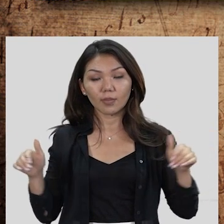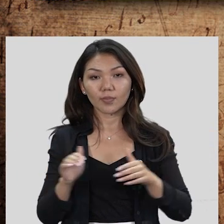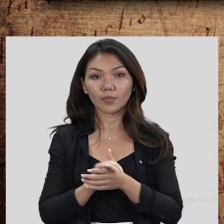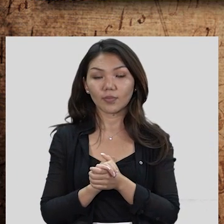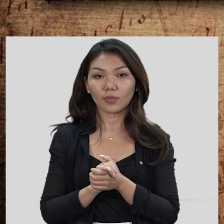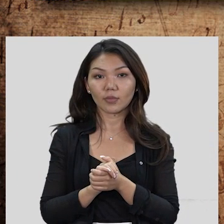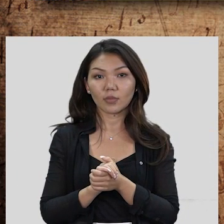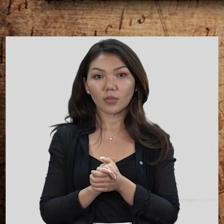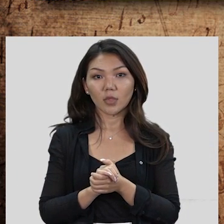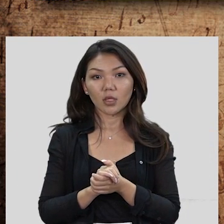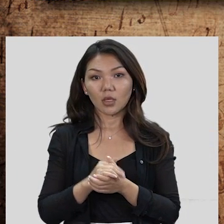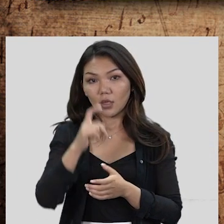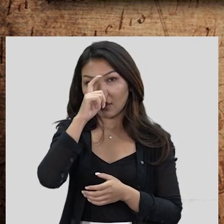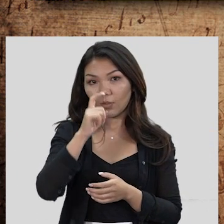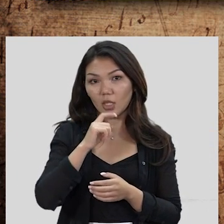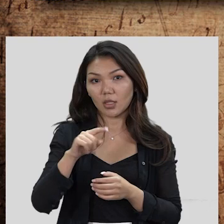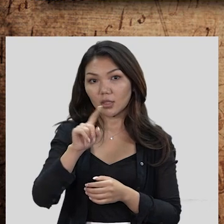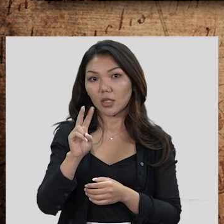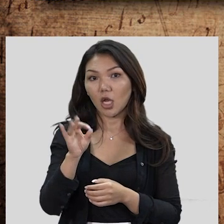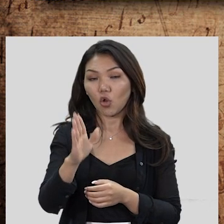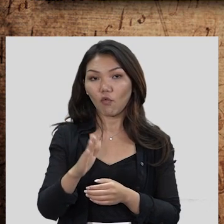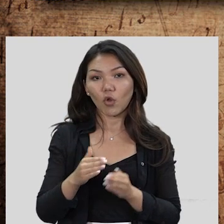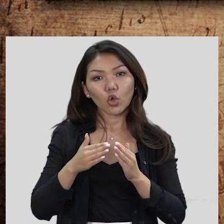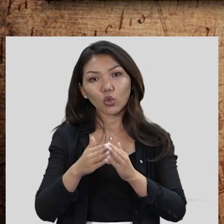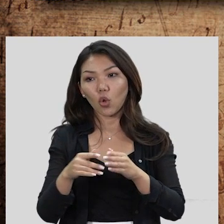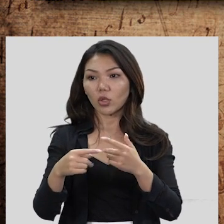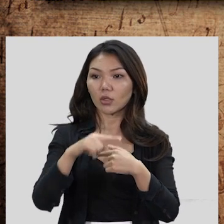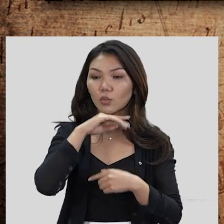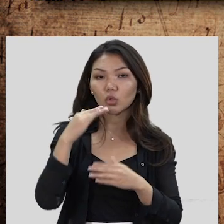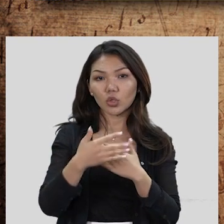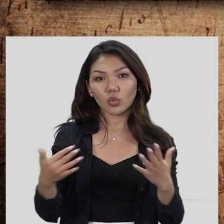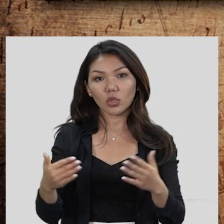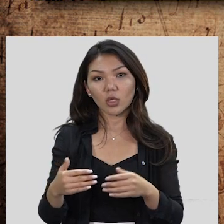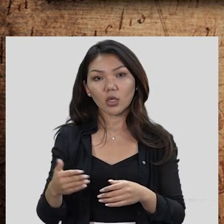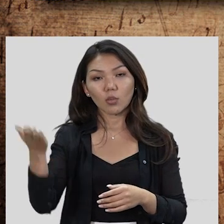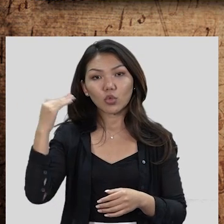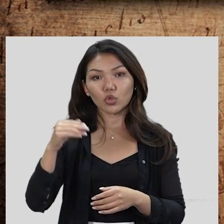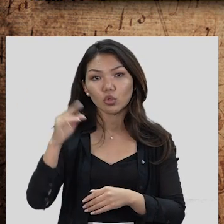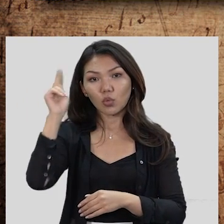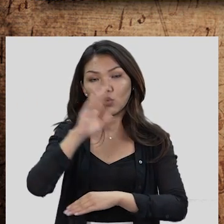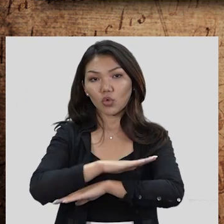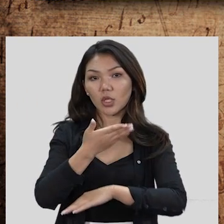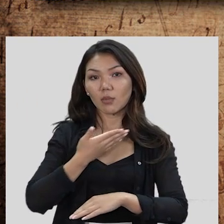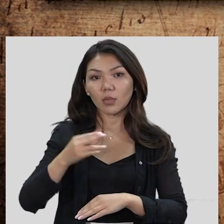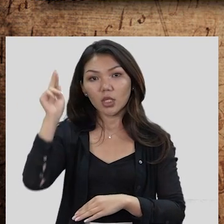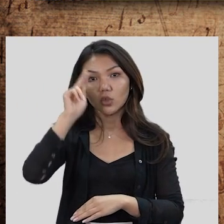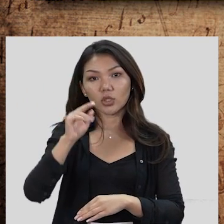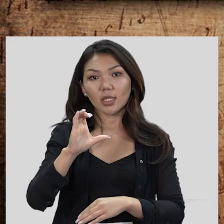непонятных знаков от предыдущей теме мы с вами проходили картинную галерею своему таш